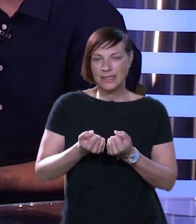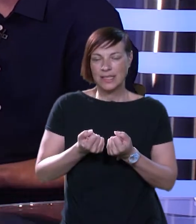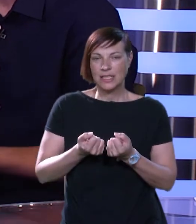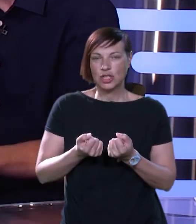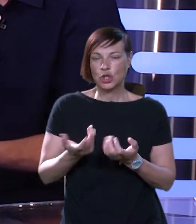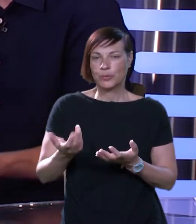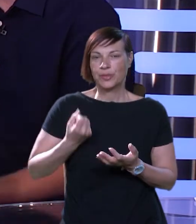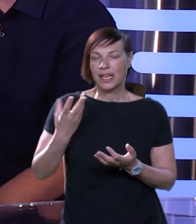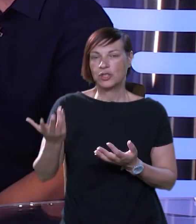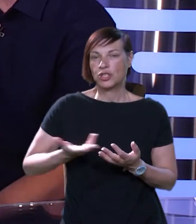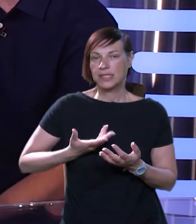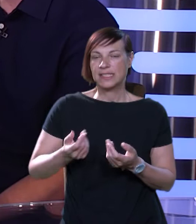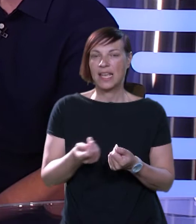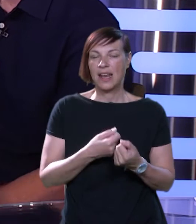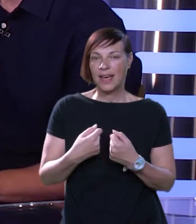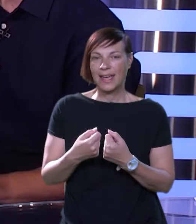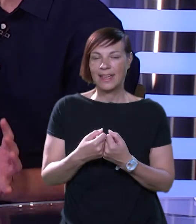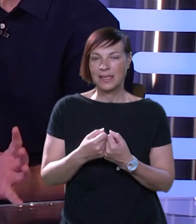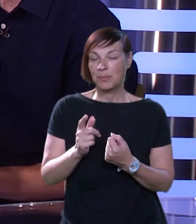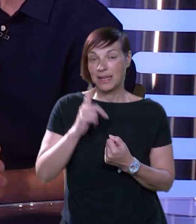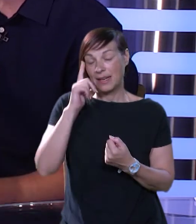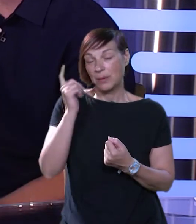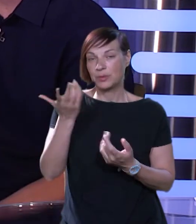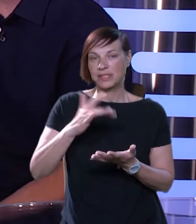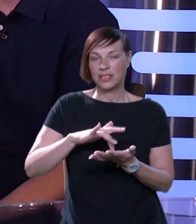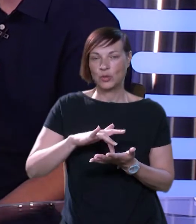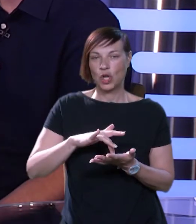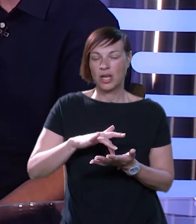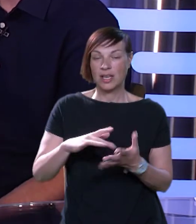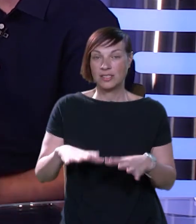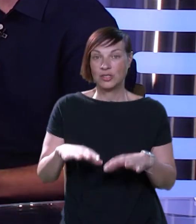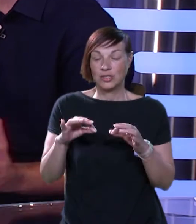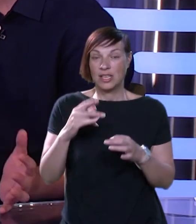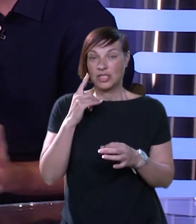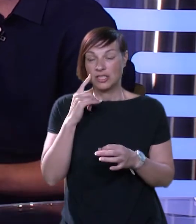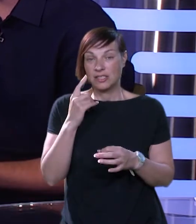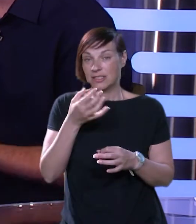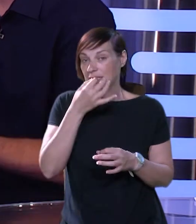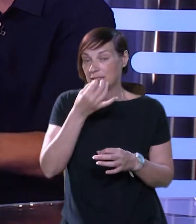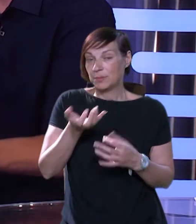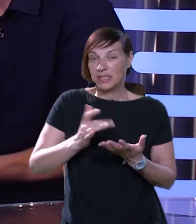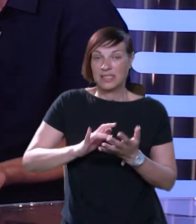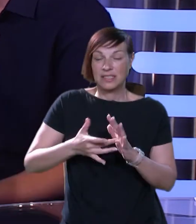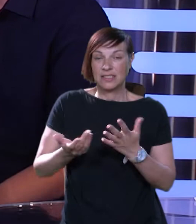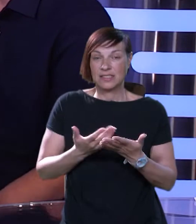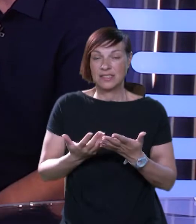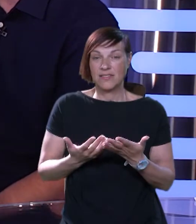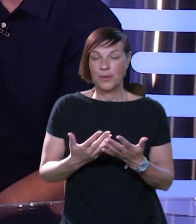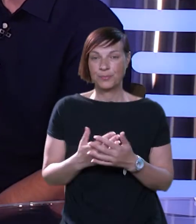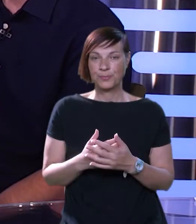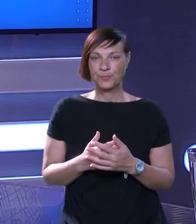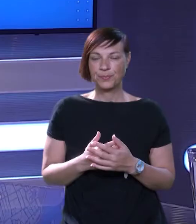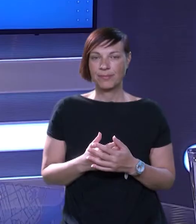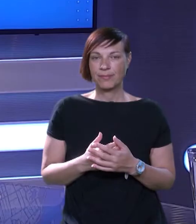biti kad dođe cijela trupa na tako neku nepoznatu lokaciju, se snaći i ispitati taj svaki kut dok ipak ono, doma ste doma. Znaš